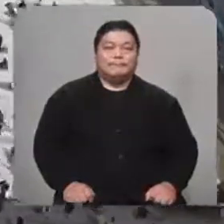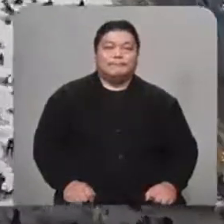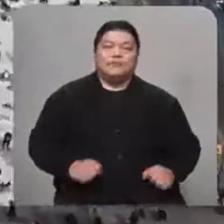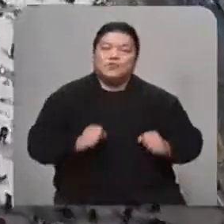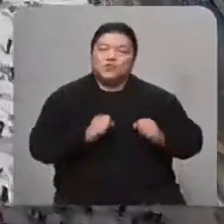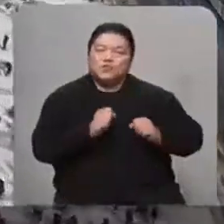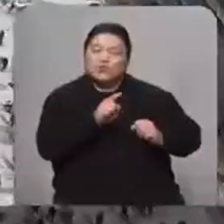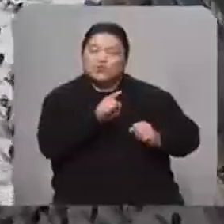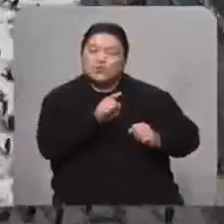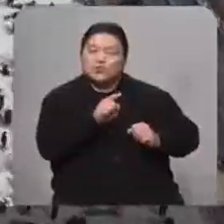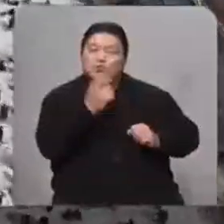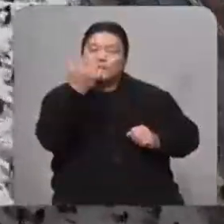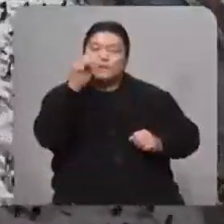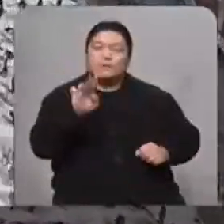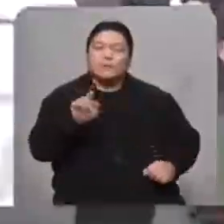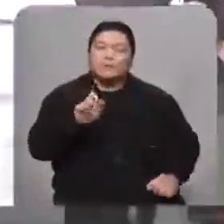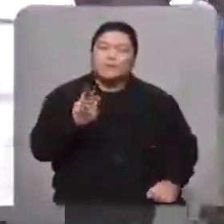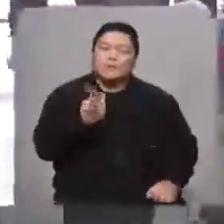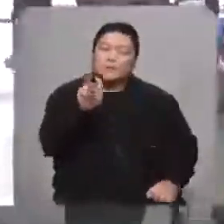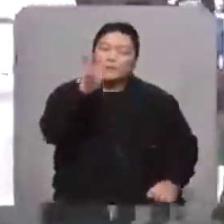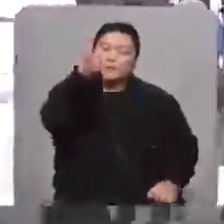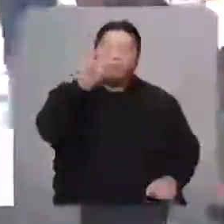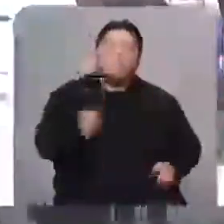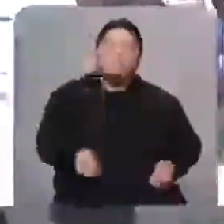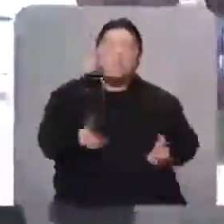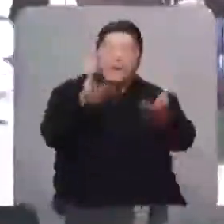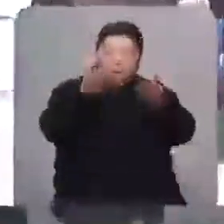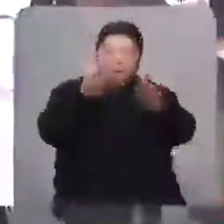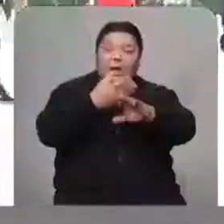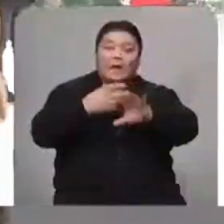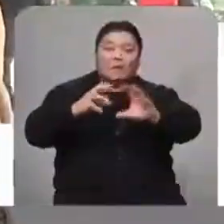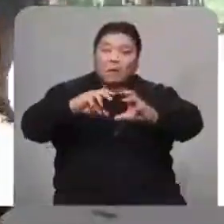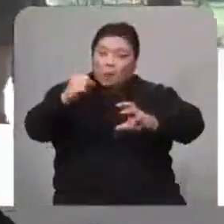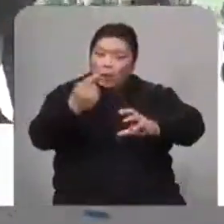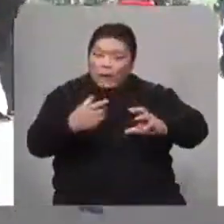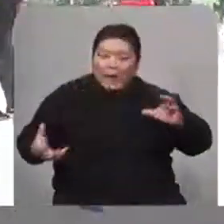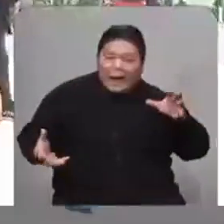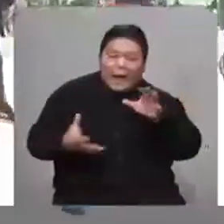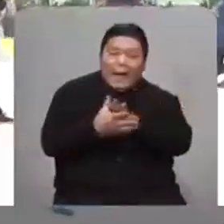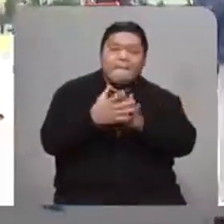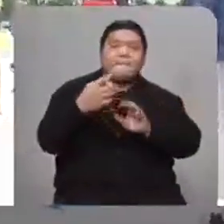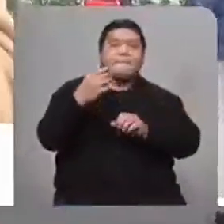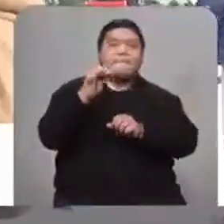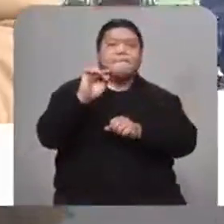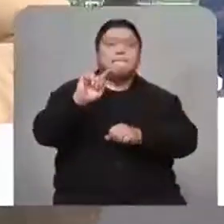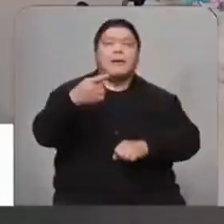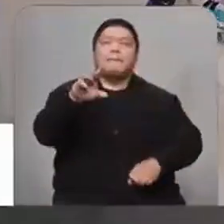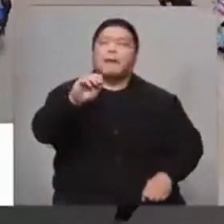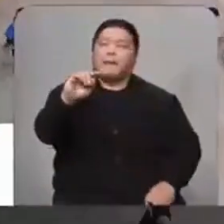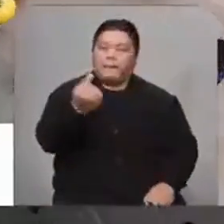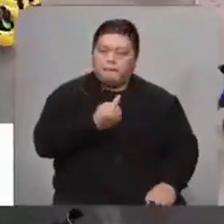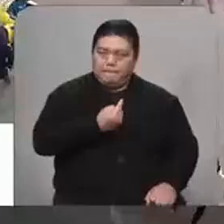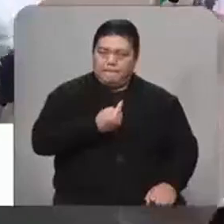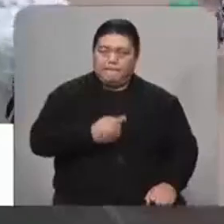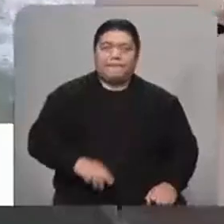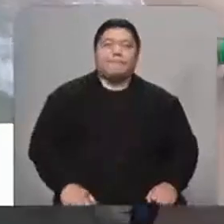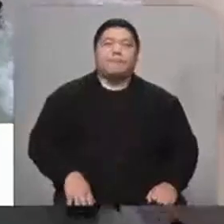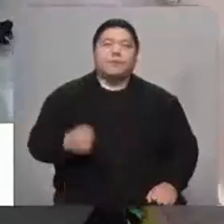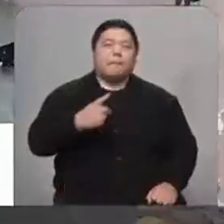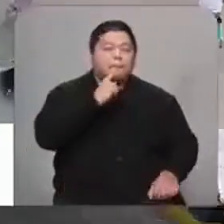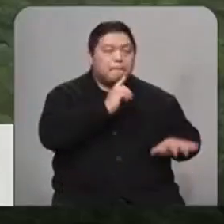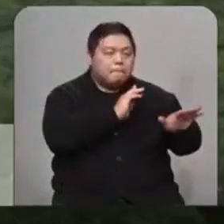겨울 대표 축제 화천 산천어 축제. 해외 관광객을 포함해 해마다 100만 명을 끌어모으고 있습니다.